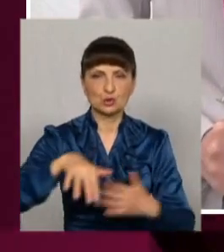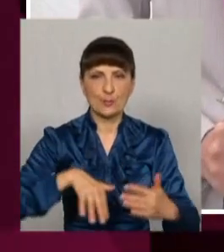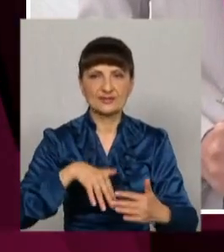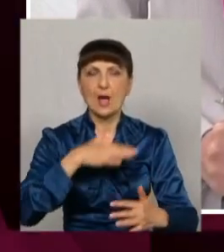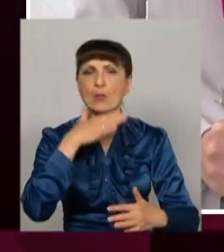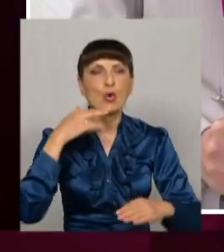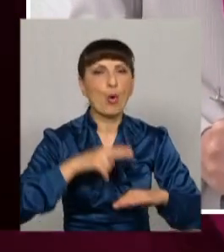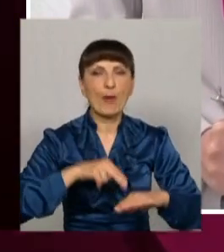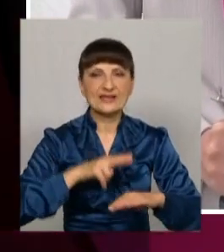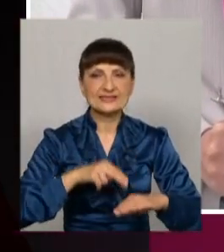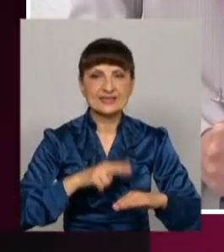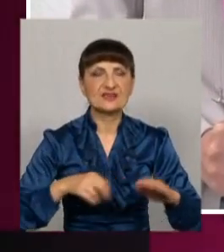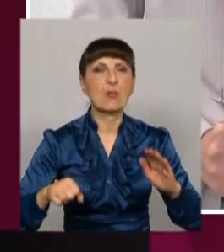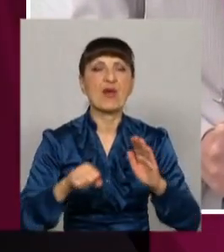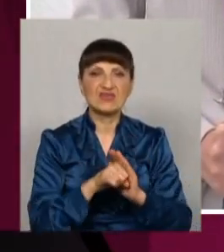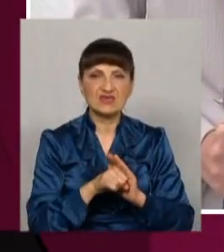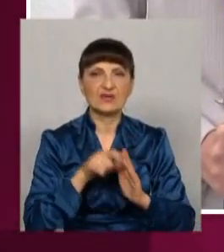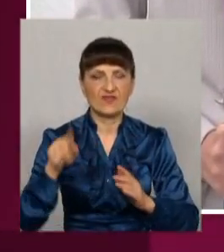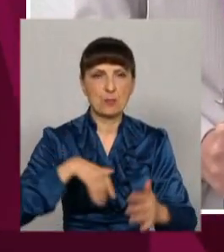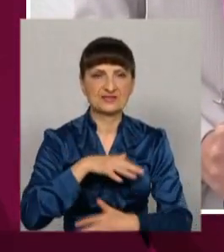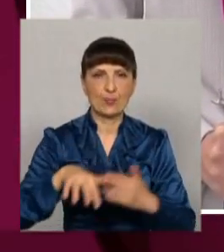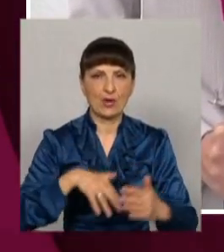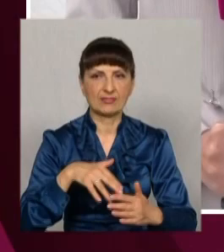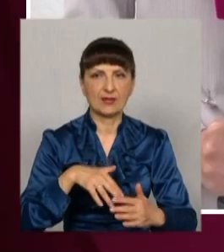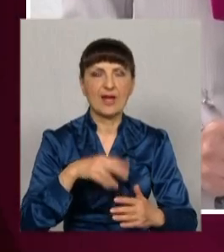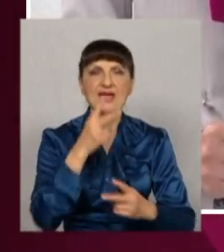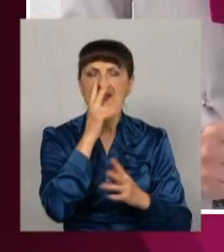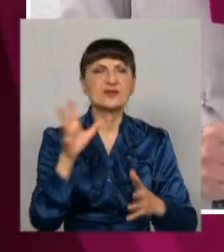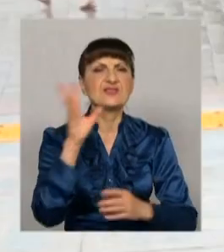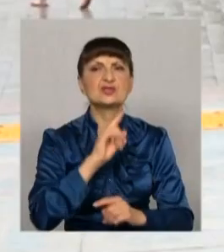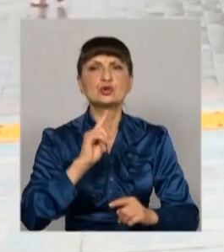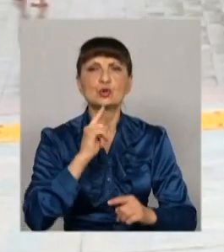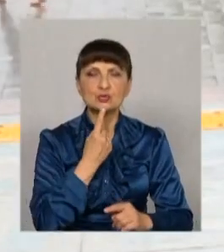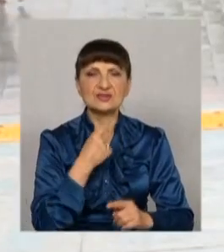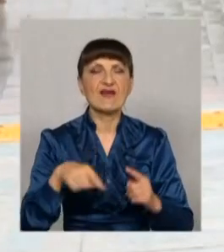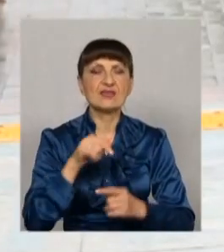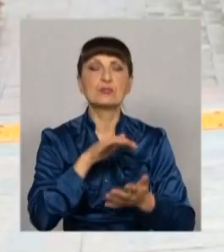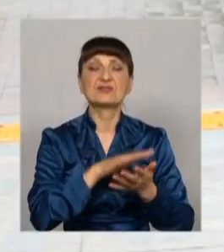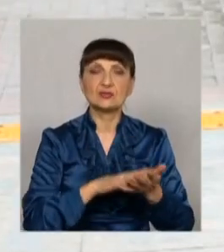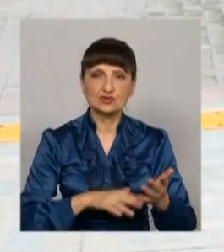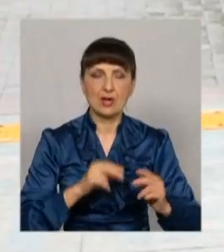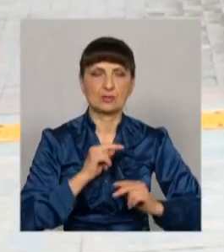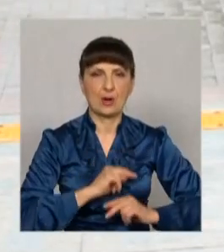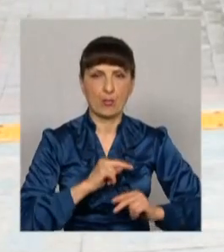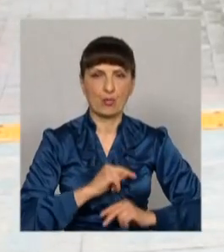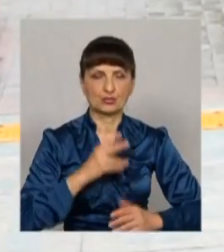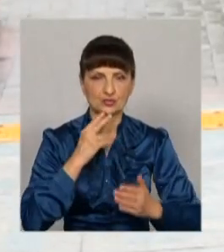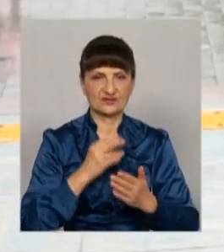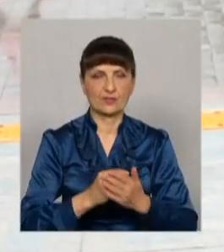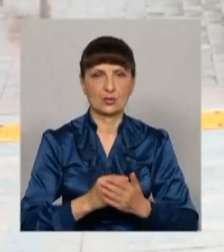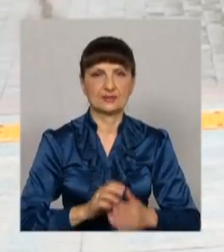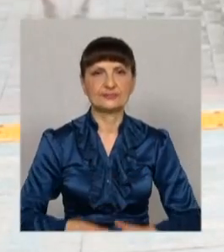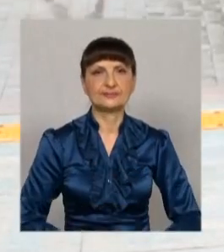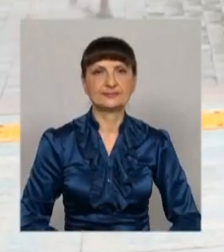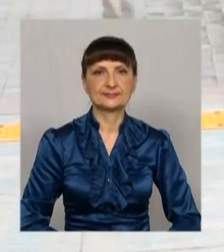Десятки полицейских погибли в тех беспорядках. Несмотря на все трудности, они продолжают выполнять свой профессиональный